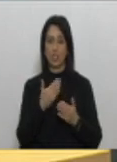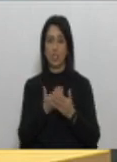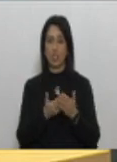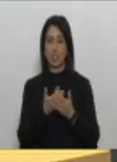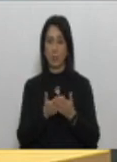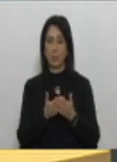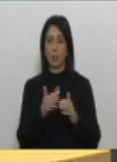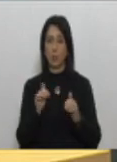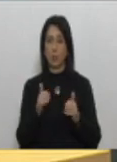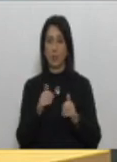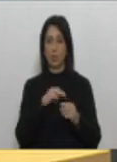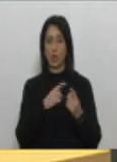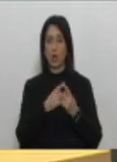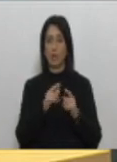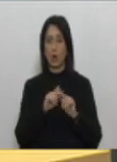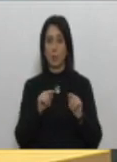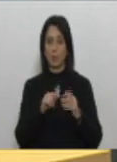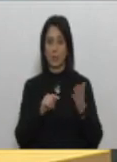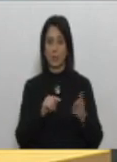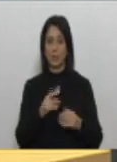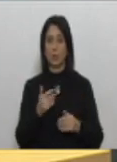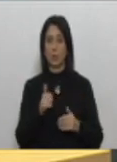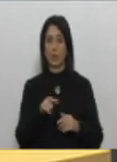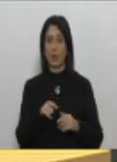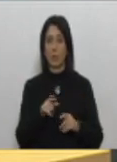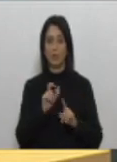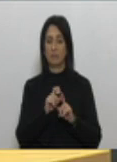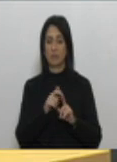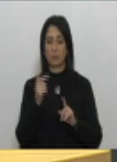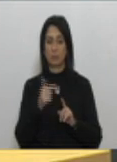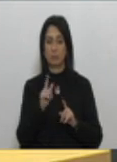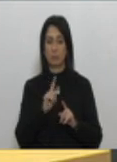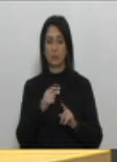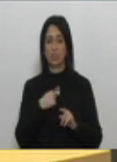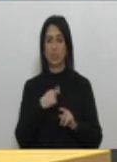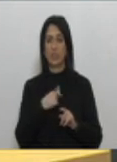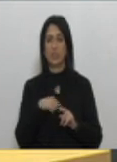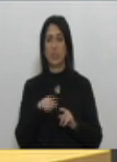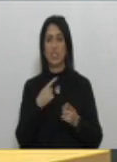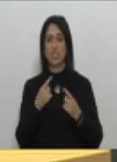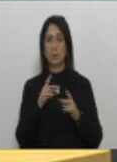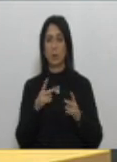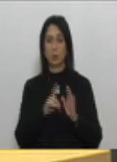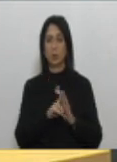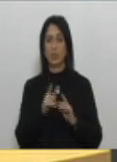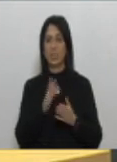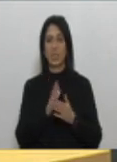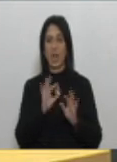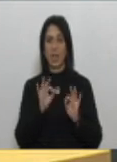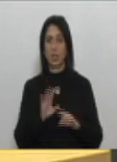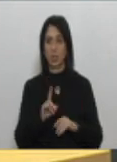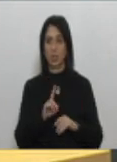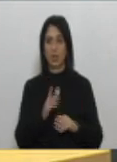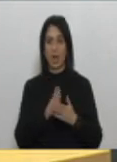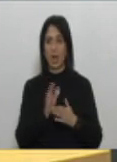იქნება როგორც კოლეგის, ოპოზიციონერი კოლეგის, რომ ამ ტონალობაში ჩვენთვის ჩვენთან საუბარს ნუ დაიწყეთ. ეს არ არის წორი,